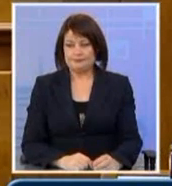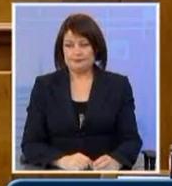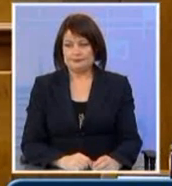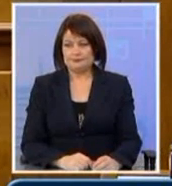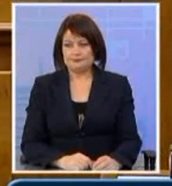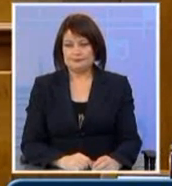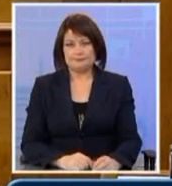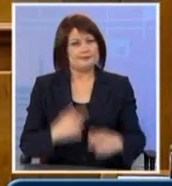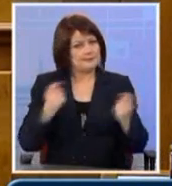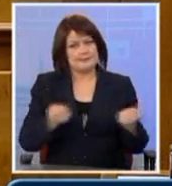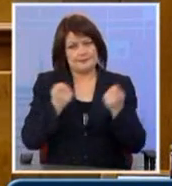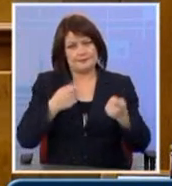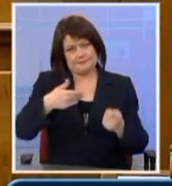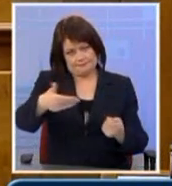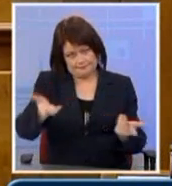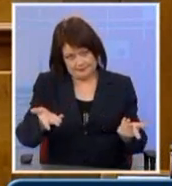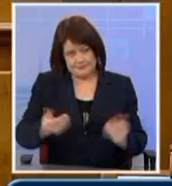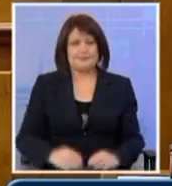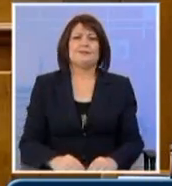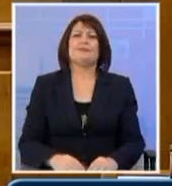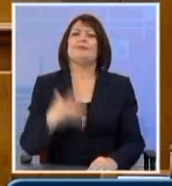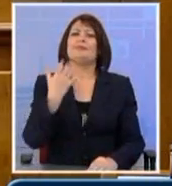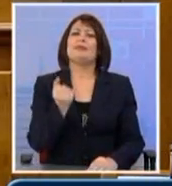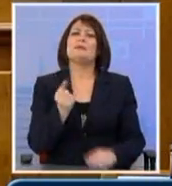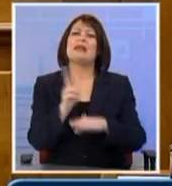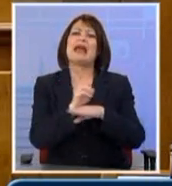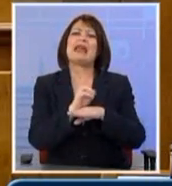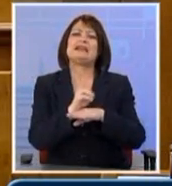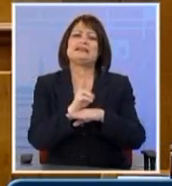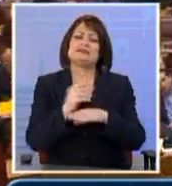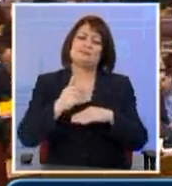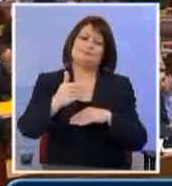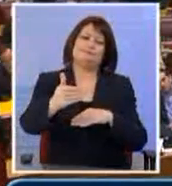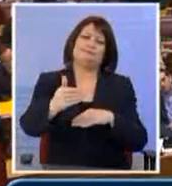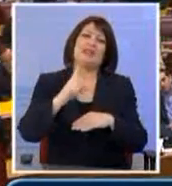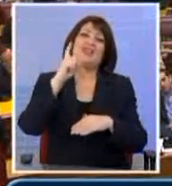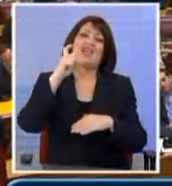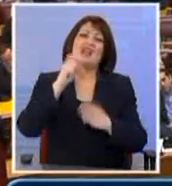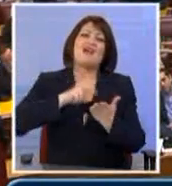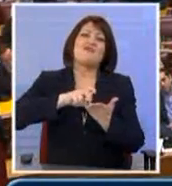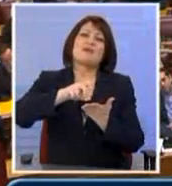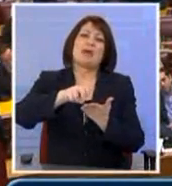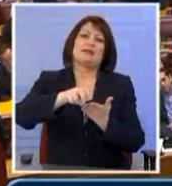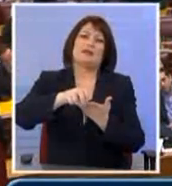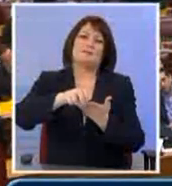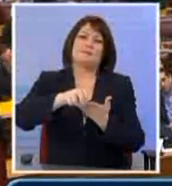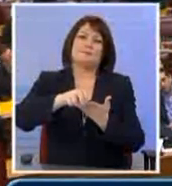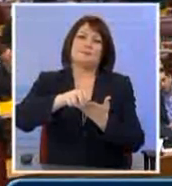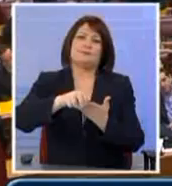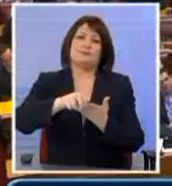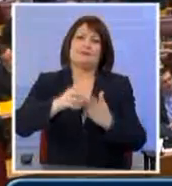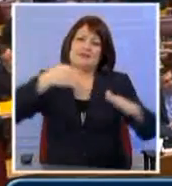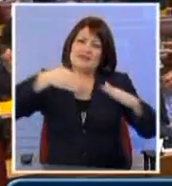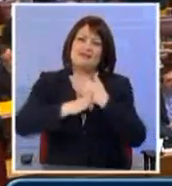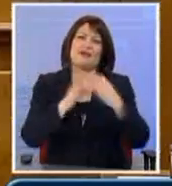Πώς θα εξελιχθούν λοιπόν τα πράγματα? Υπάρχει ένας οδικός χάρτης 10 βημάτων για την οριστική έξοδο από την